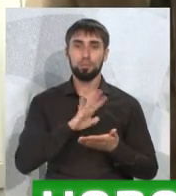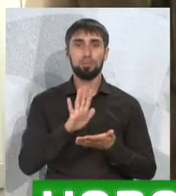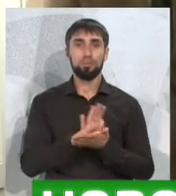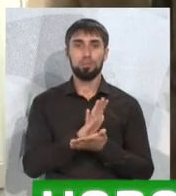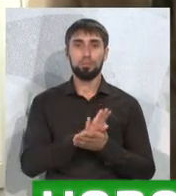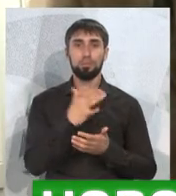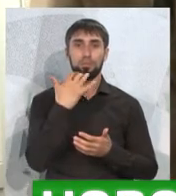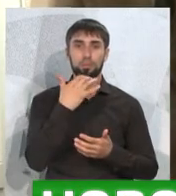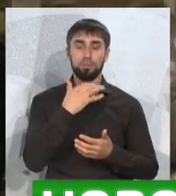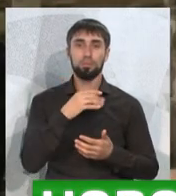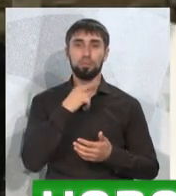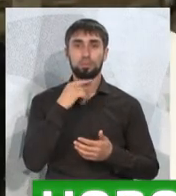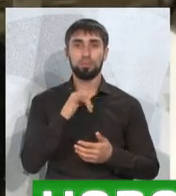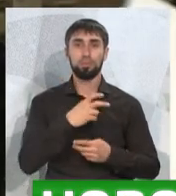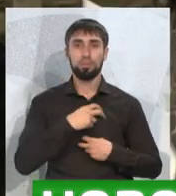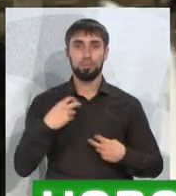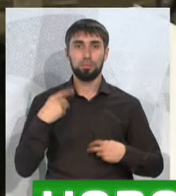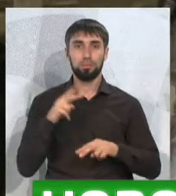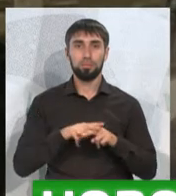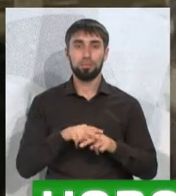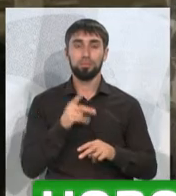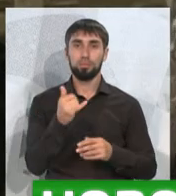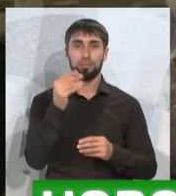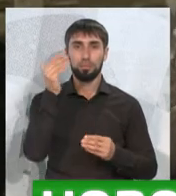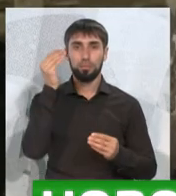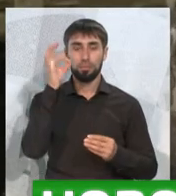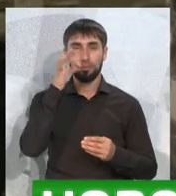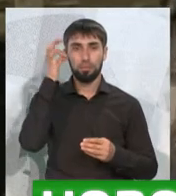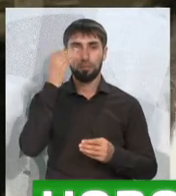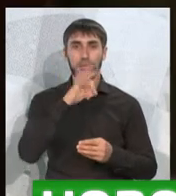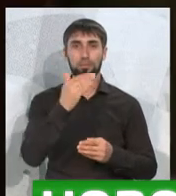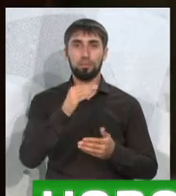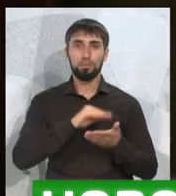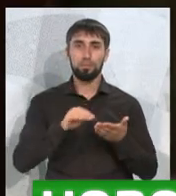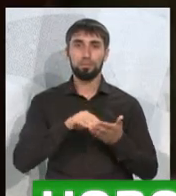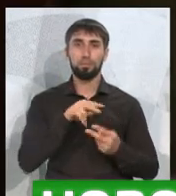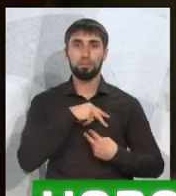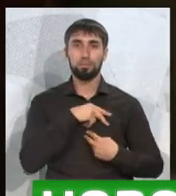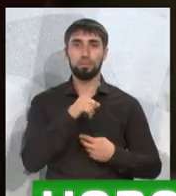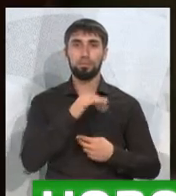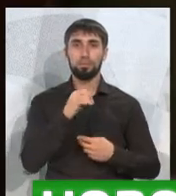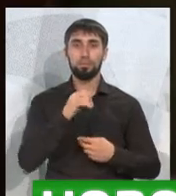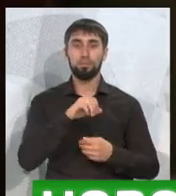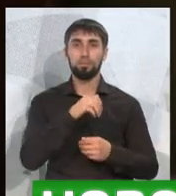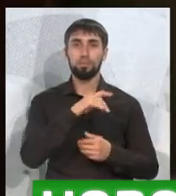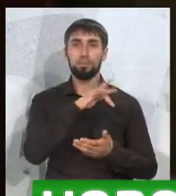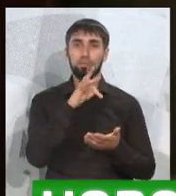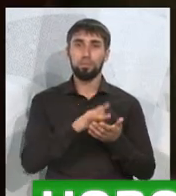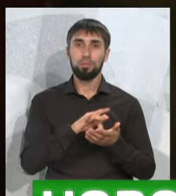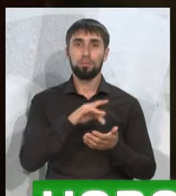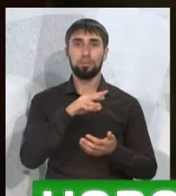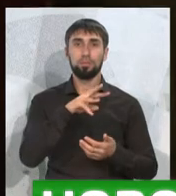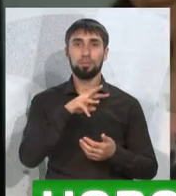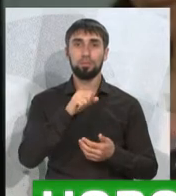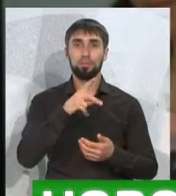Чечено-Ингушетии и Северной Осетии. Сегодня вспоминает не только о творчестве писателя, но и о его вкладе в присвоение звания города-героя Малгобеку. Именно